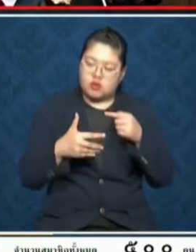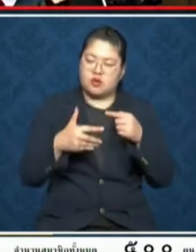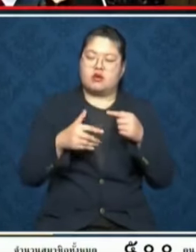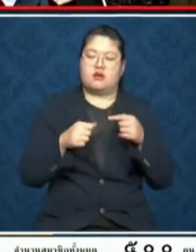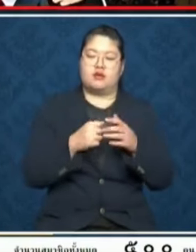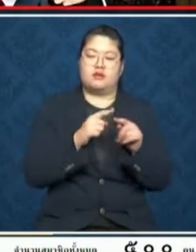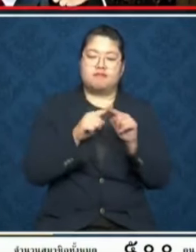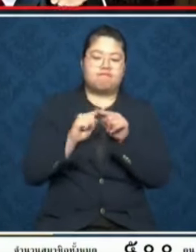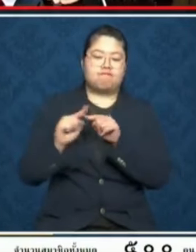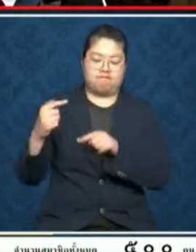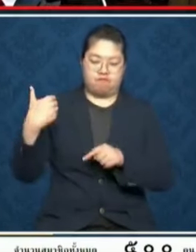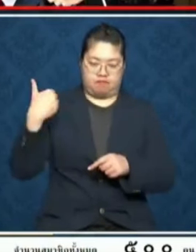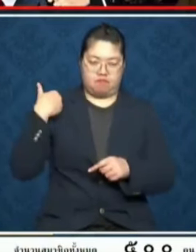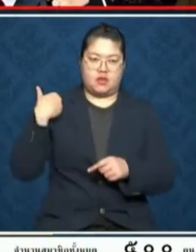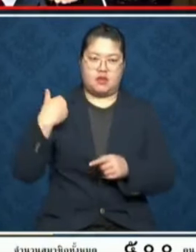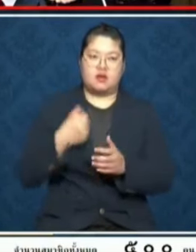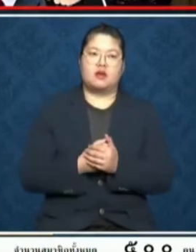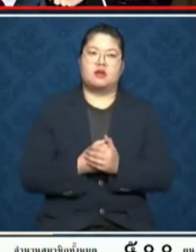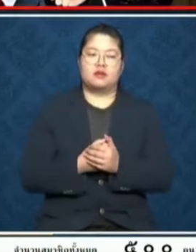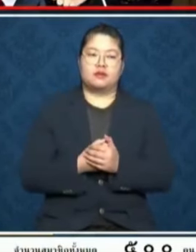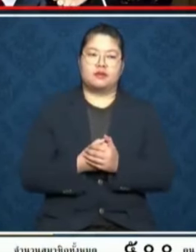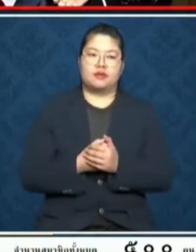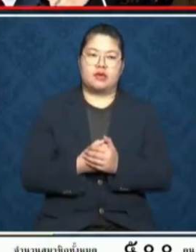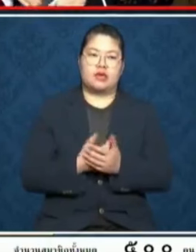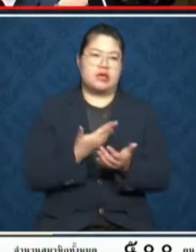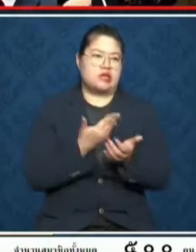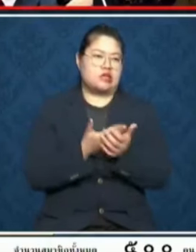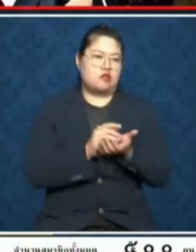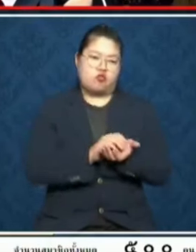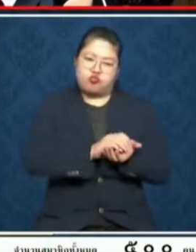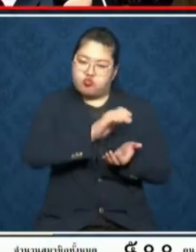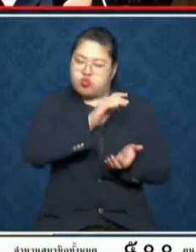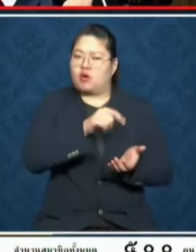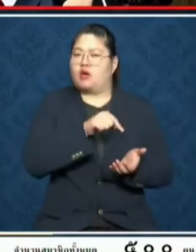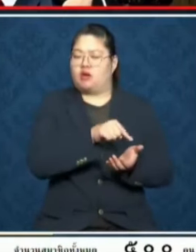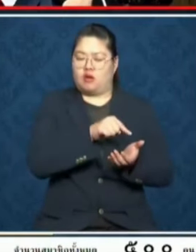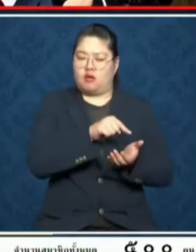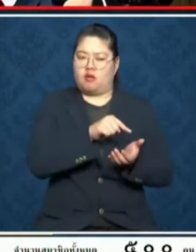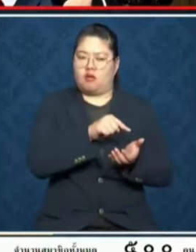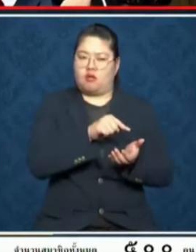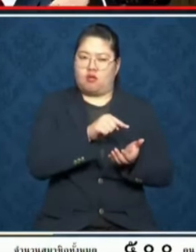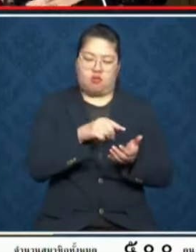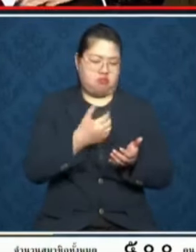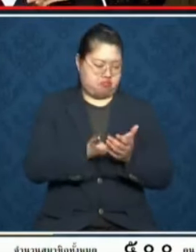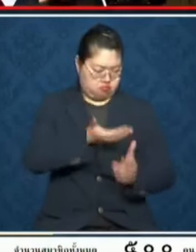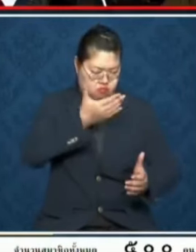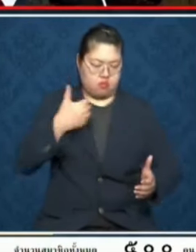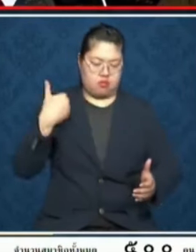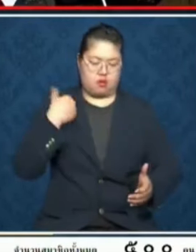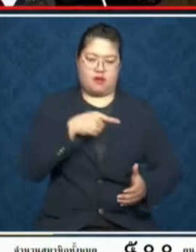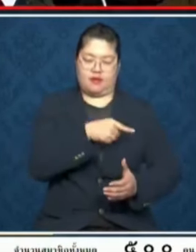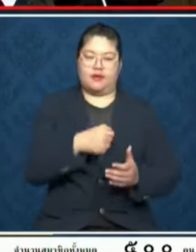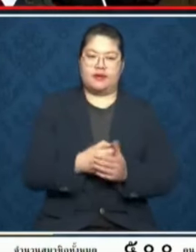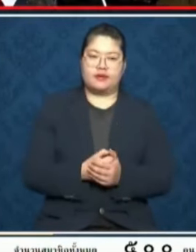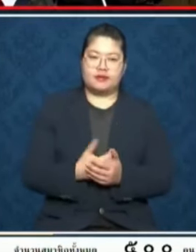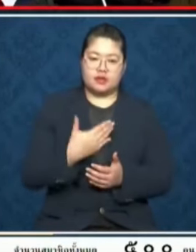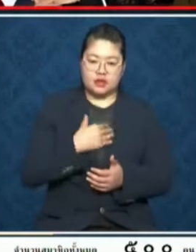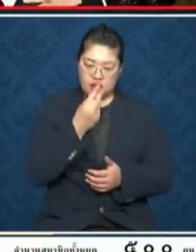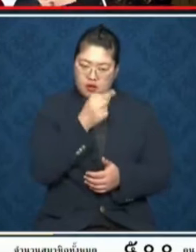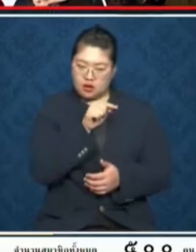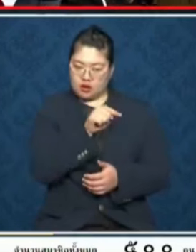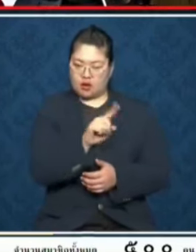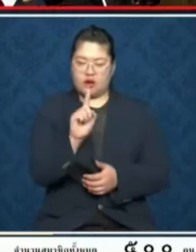มพงษ์นะคะก็หลายท่านเนี่ยค่ะมีบัญชีทรัพย์สินที่มีมูลค่าสูงมากดิฉันค้นพบก